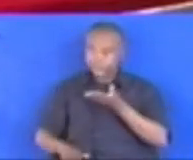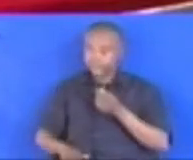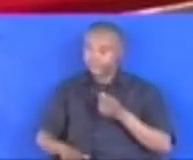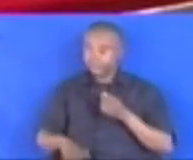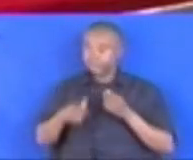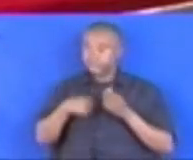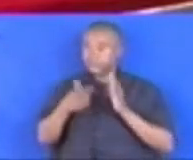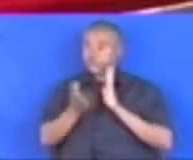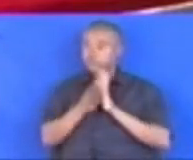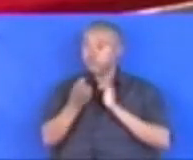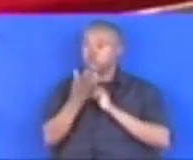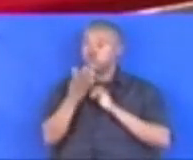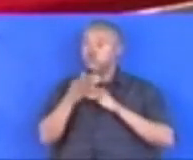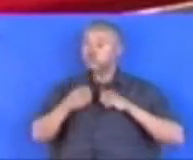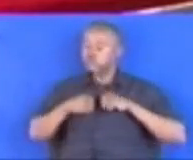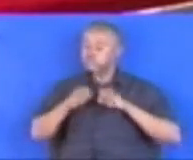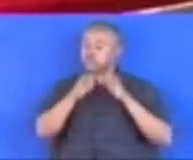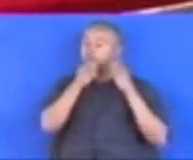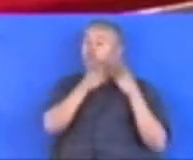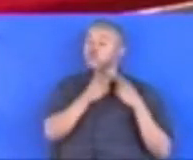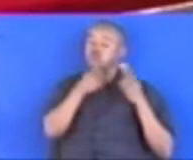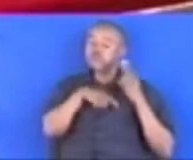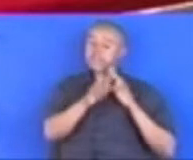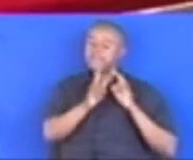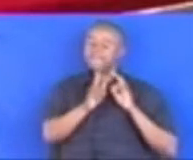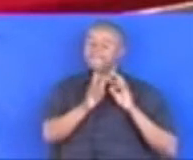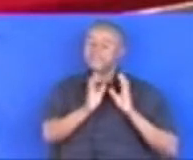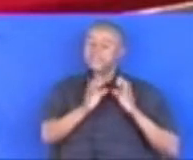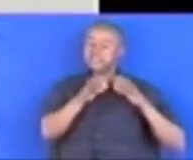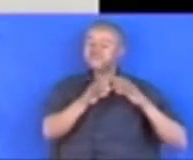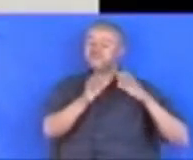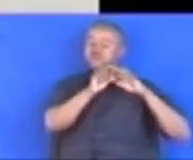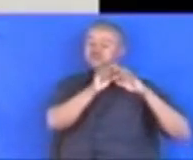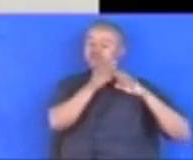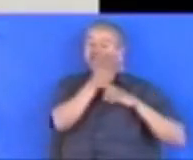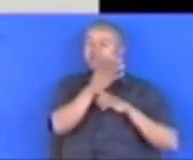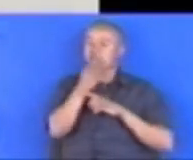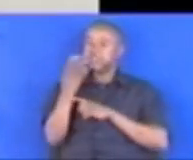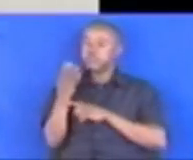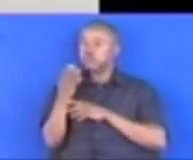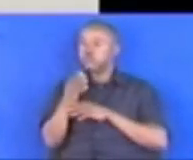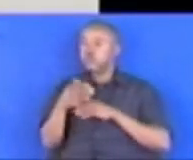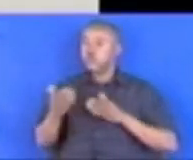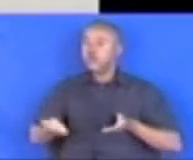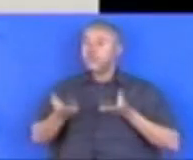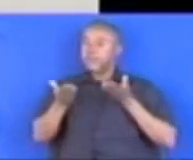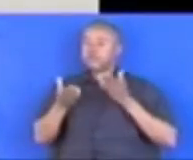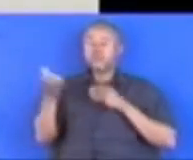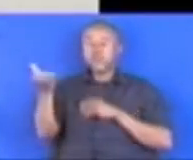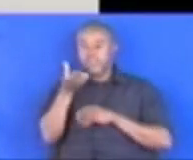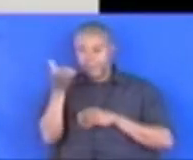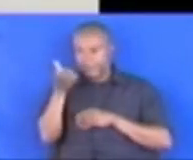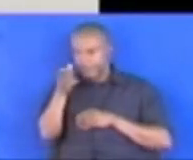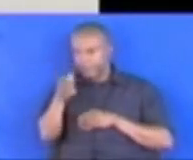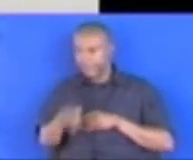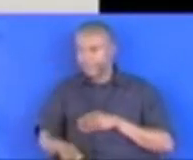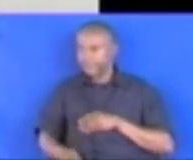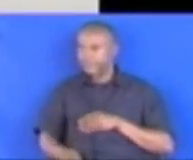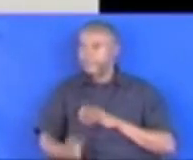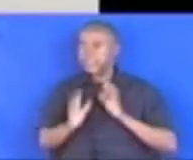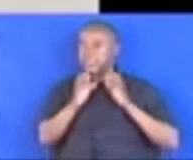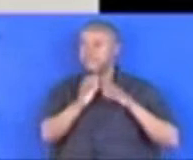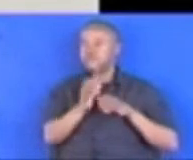naomba sasa kutoa utekelezaji wa majukumu kwenye fungu hili ya 53 maendeleo ya jamii kwenye ukurasa wa 188 hadi